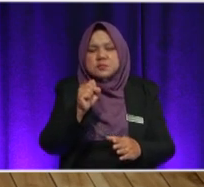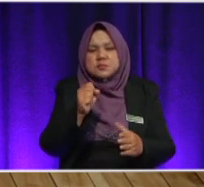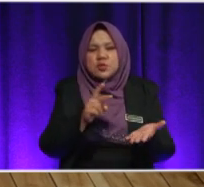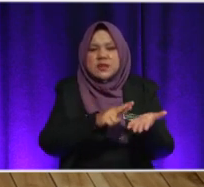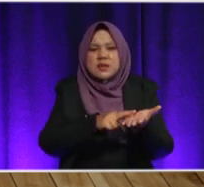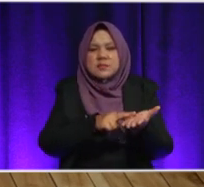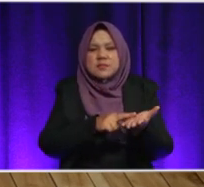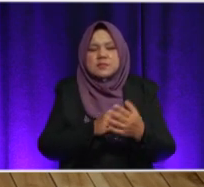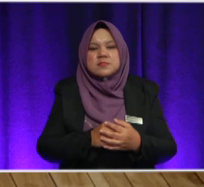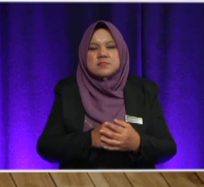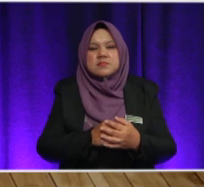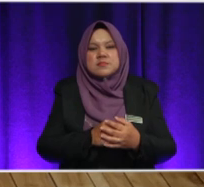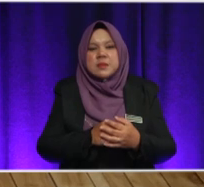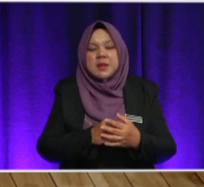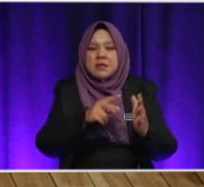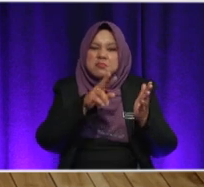rendah